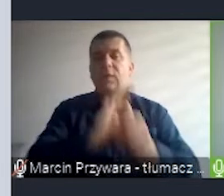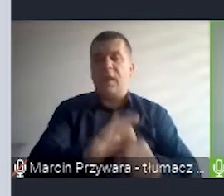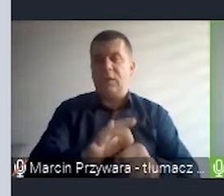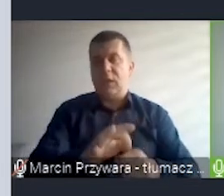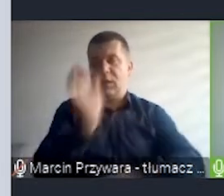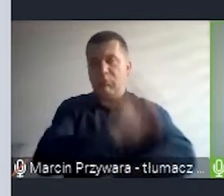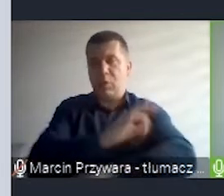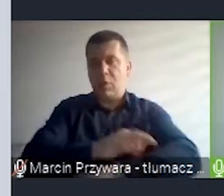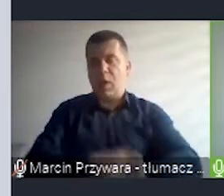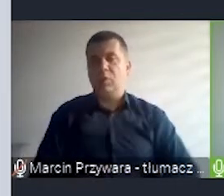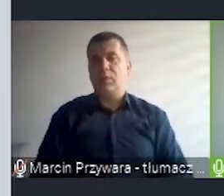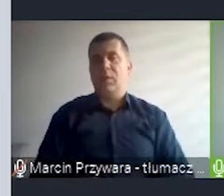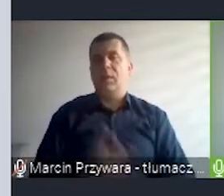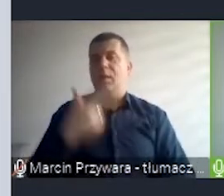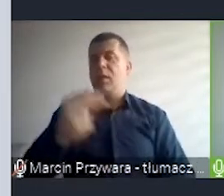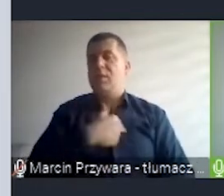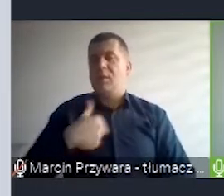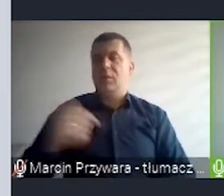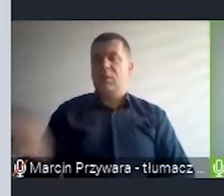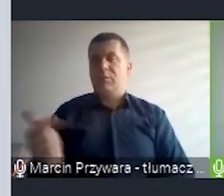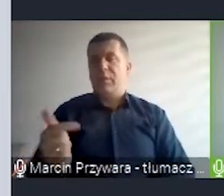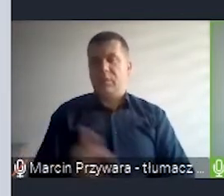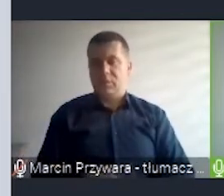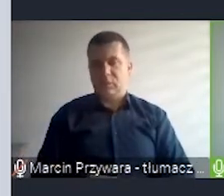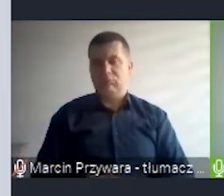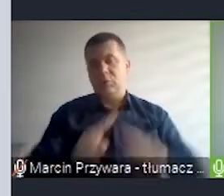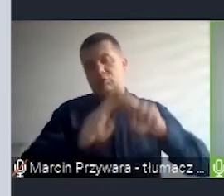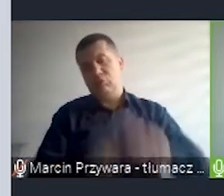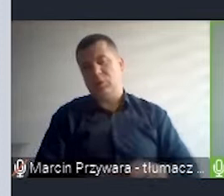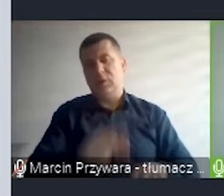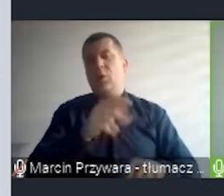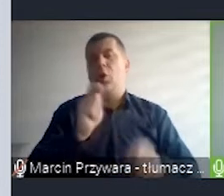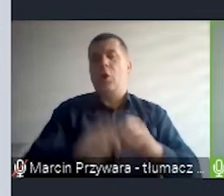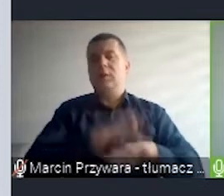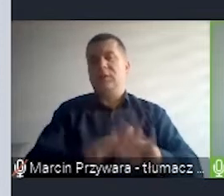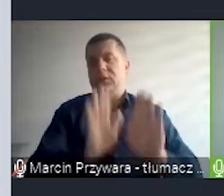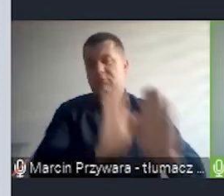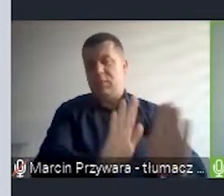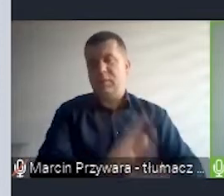projektów, a nie naszych obowiązków. W związku z tym zostawiamy sobie te kontrole systemowe z tyłu.